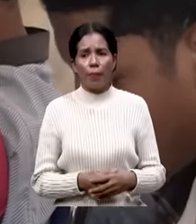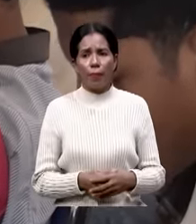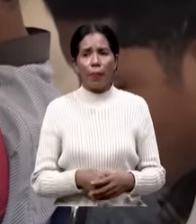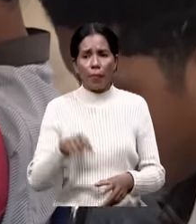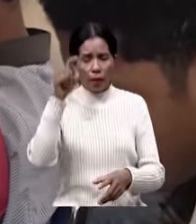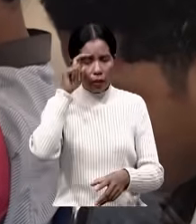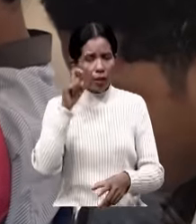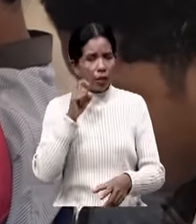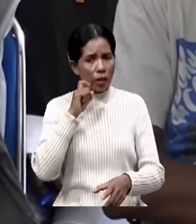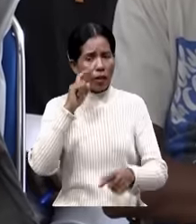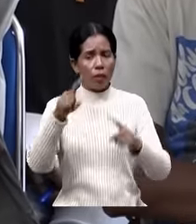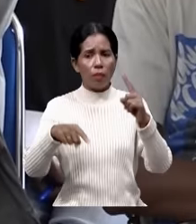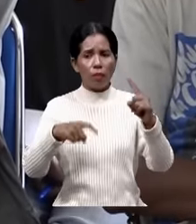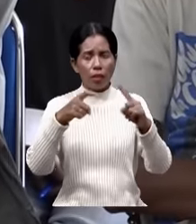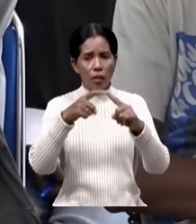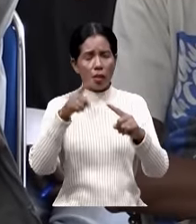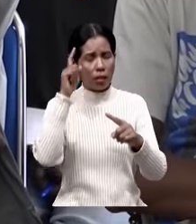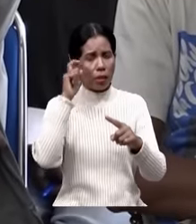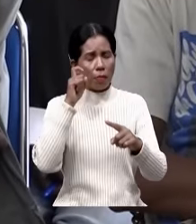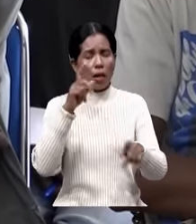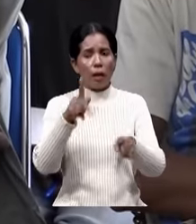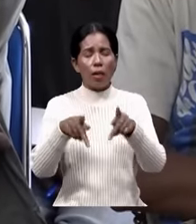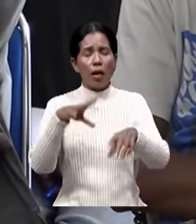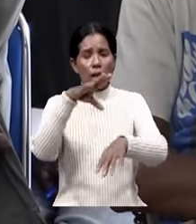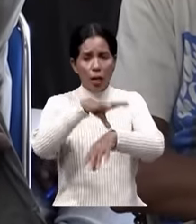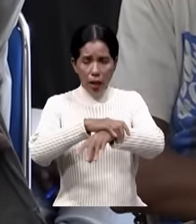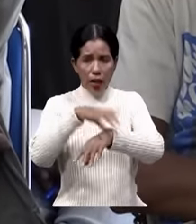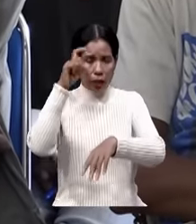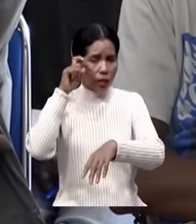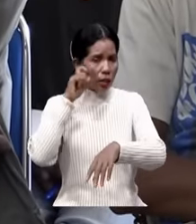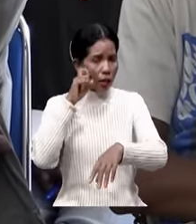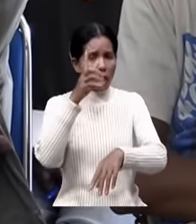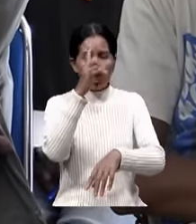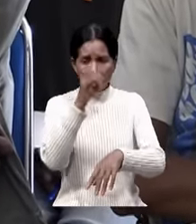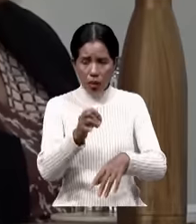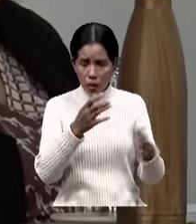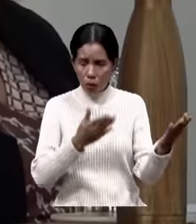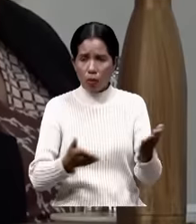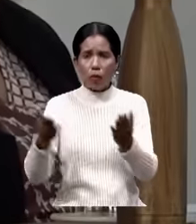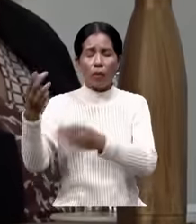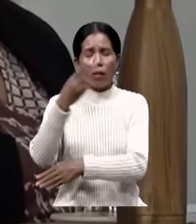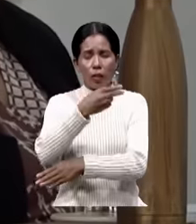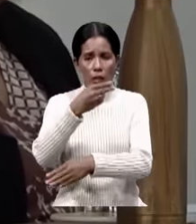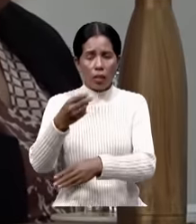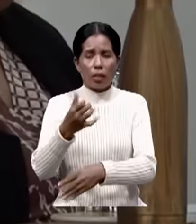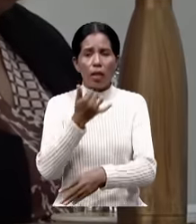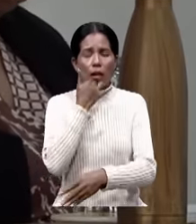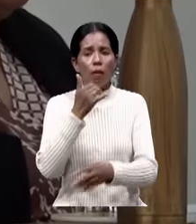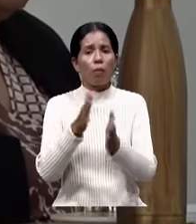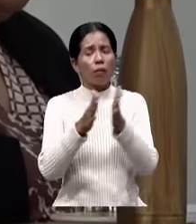Xanana bahir kaya Xanana idili Lori Basfino ne salah buat ide Indonesia ini.